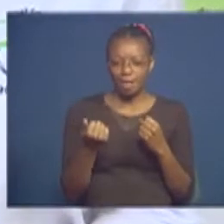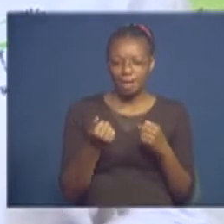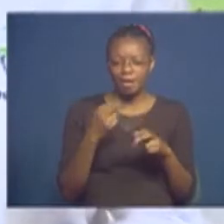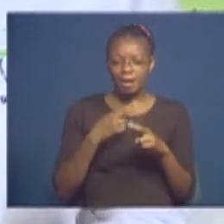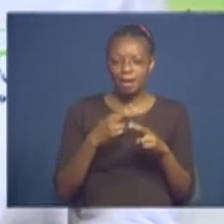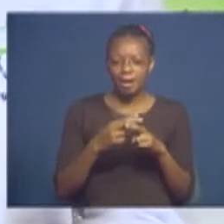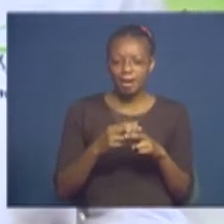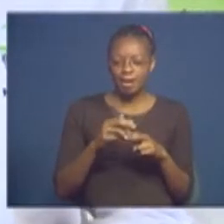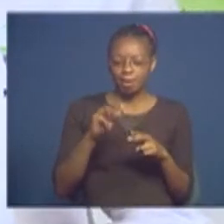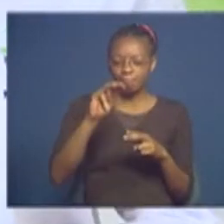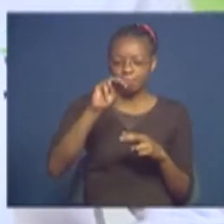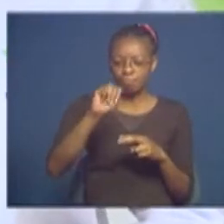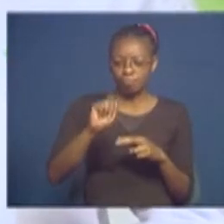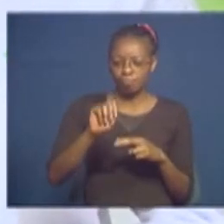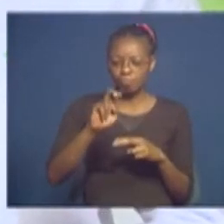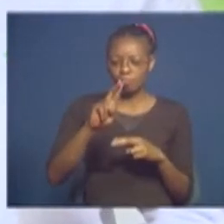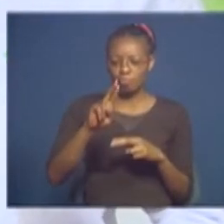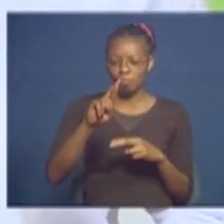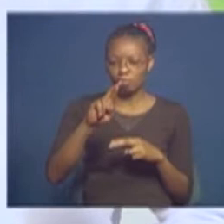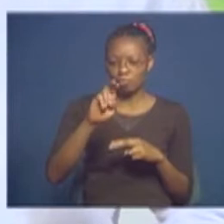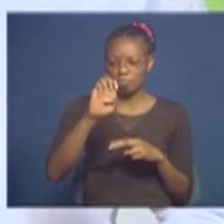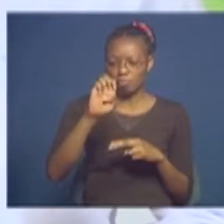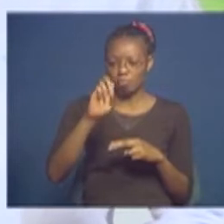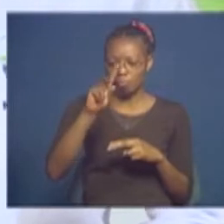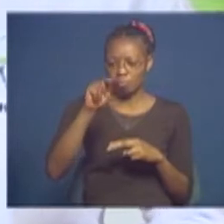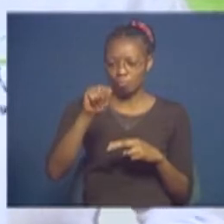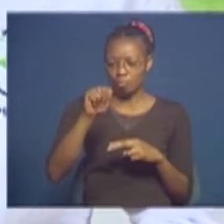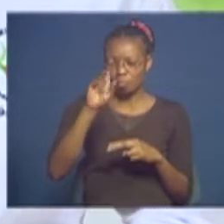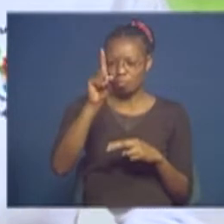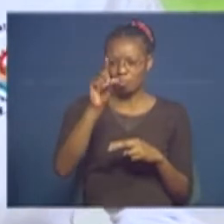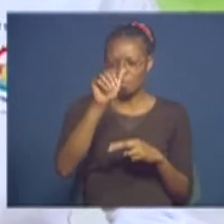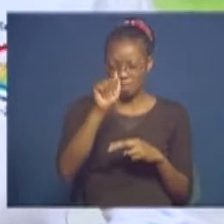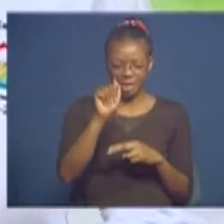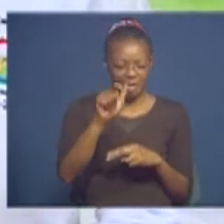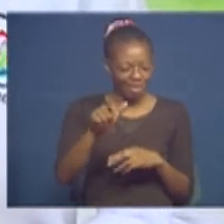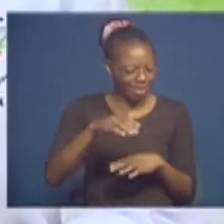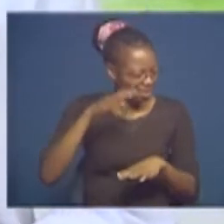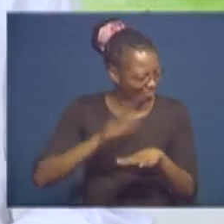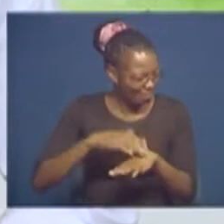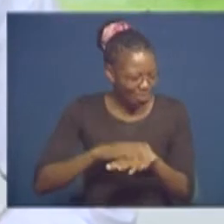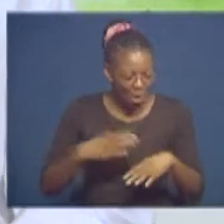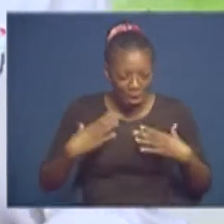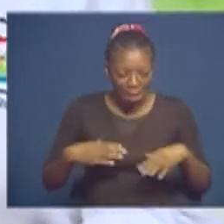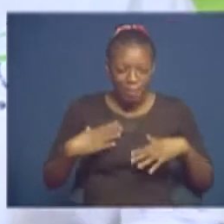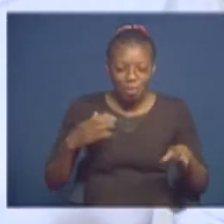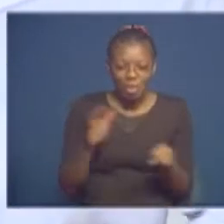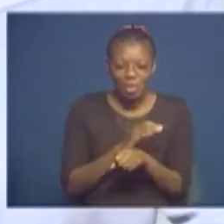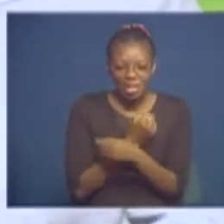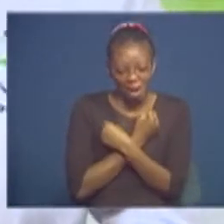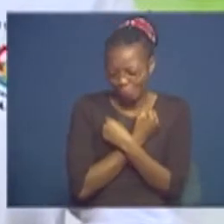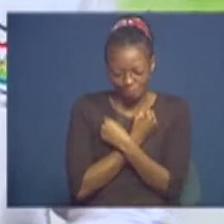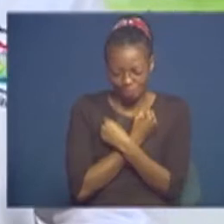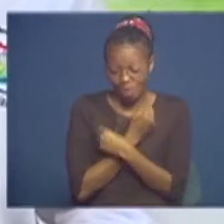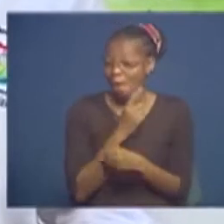mrenda. Mrenda ni ile mboga ambayo watu wengi hapendi sana, lakini hiyo ni mzuri kwa sababu hata hiyo iko na vitamin A ya hali ya